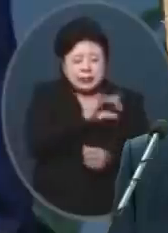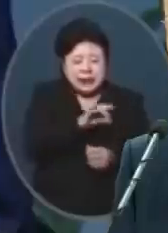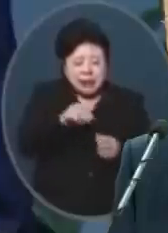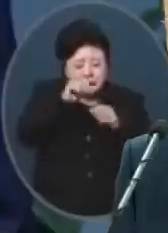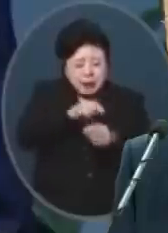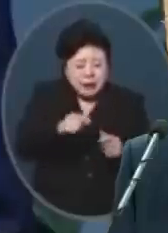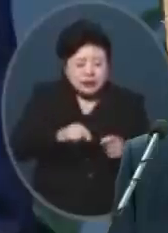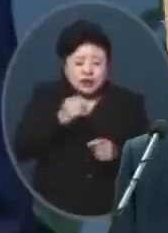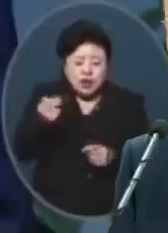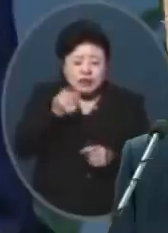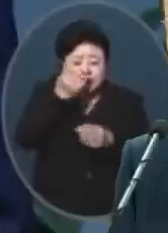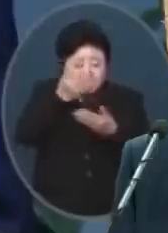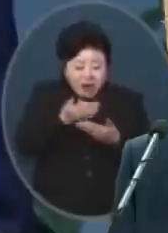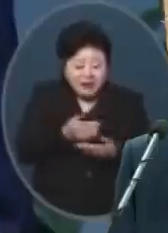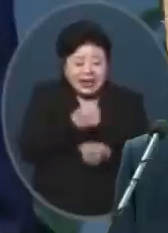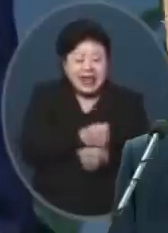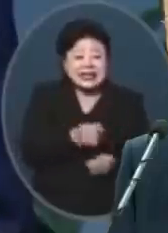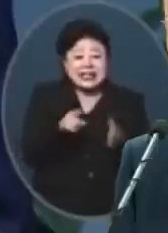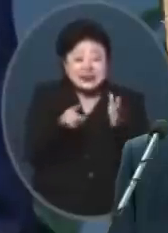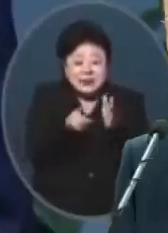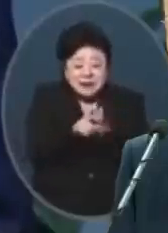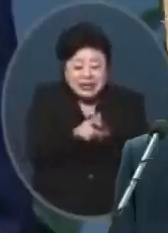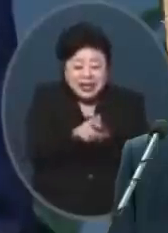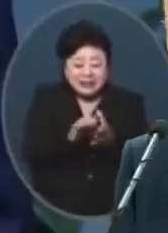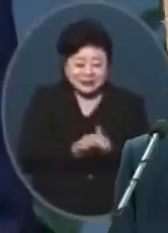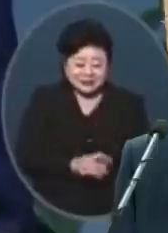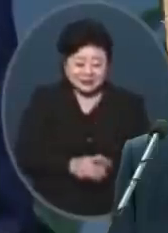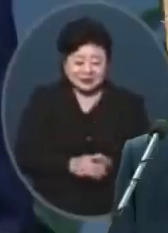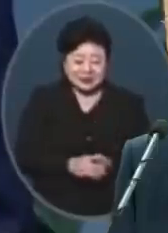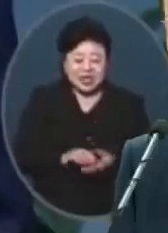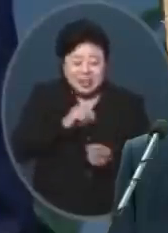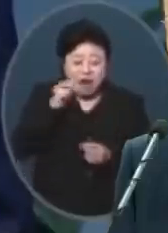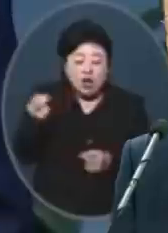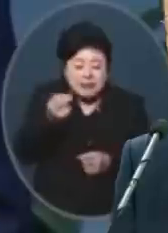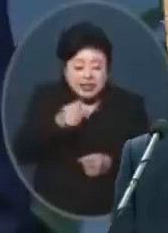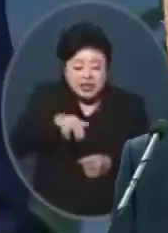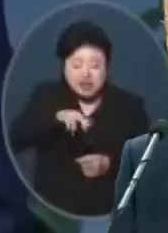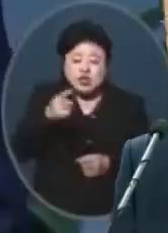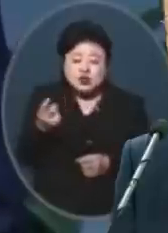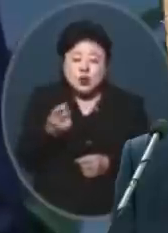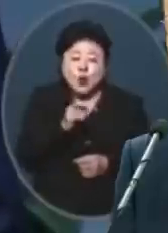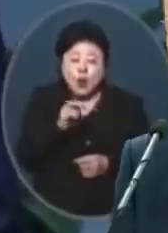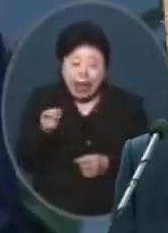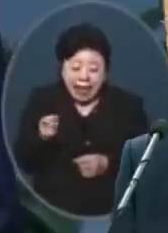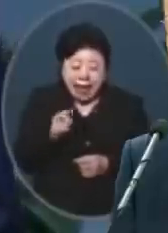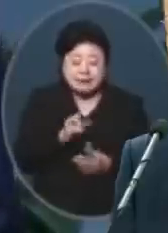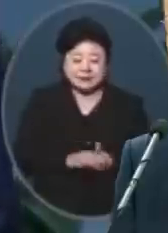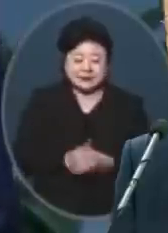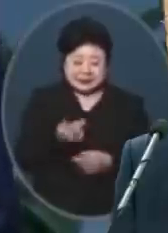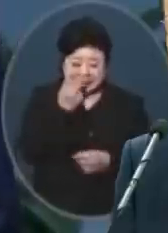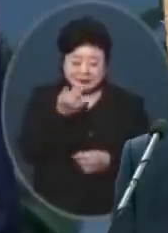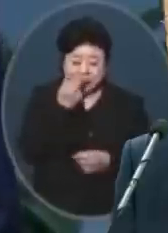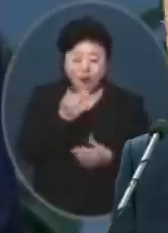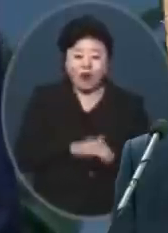죄를 믿으면 멸망한지 하고 영생을 얻으리라 그 기대 나는 영생의 생명은